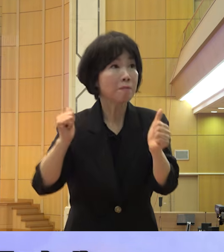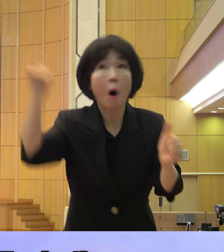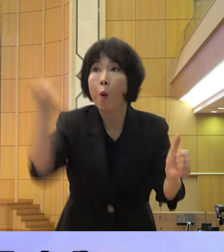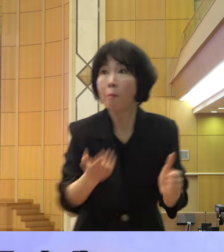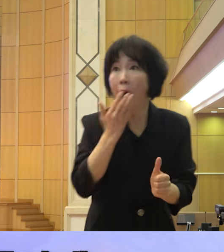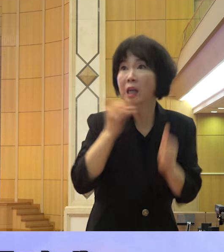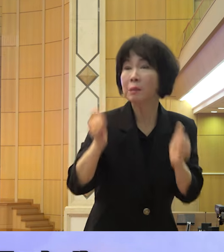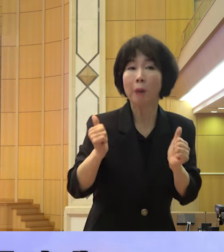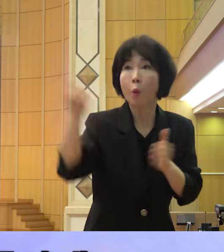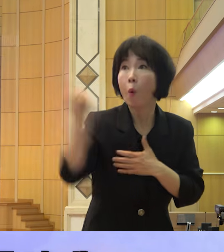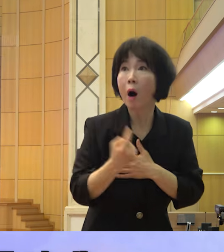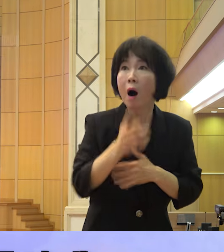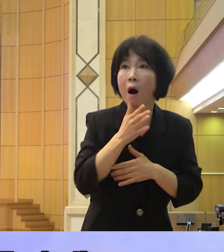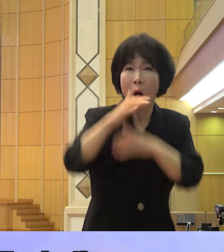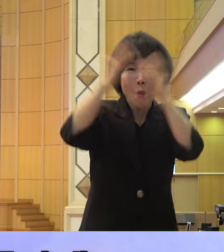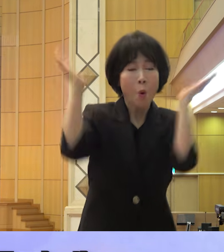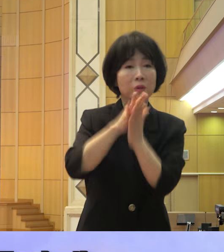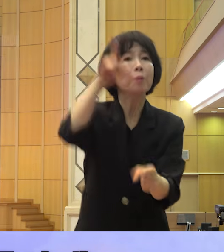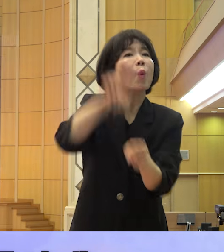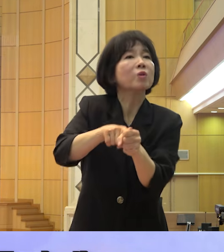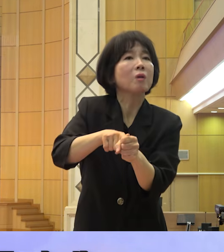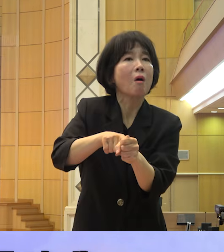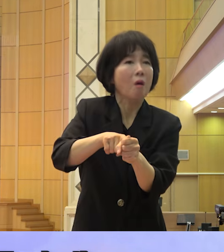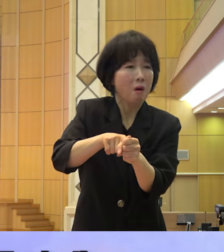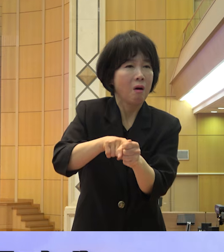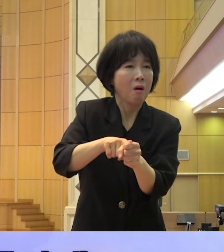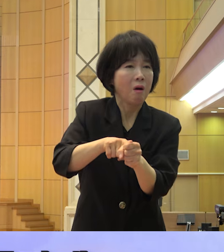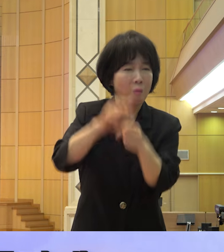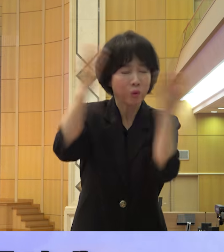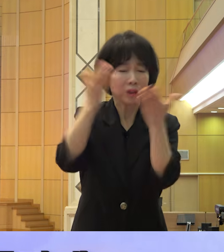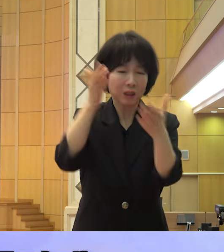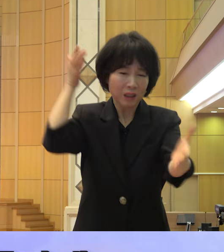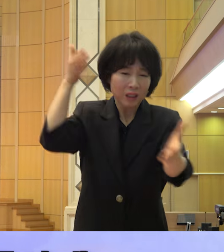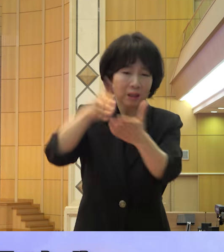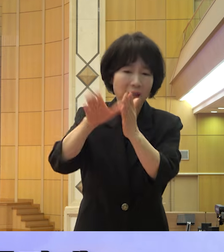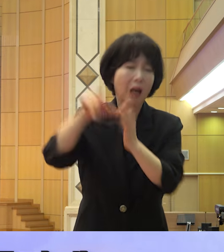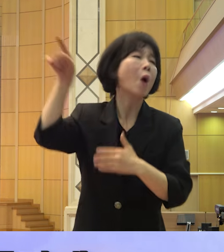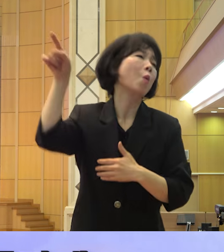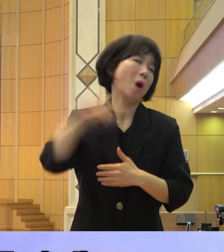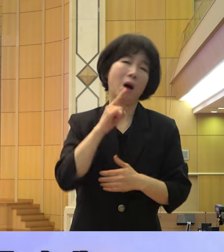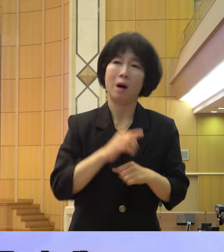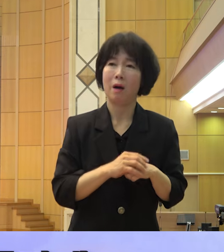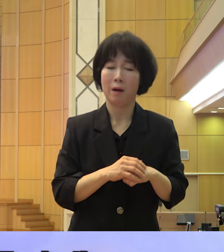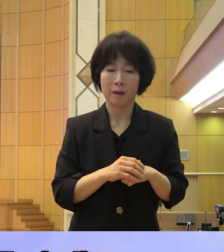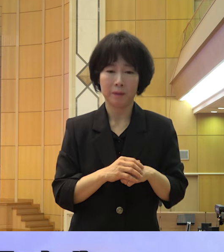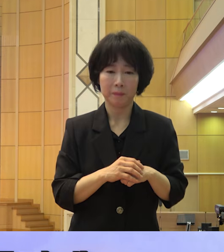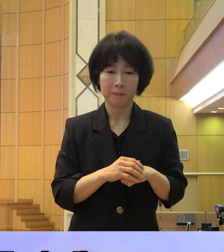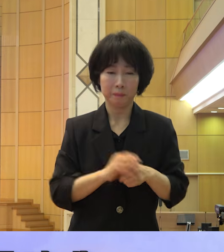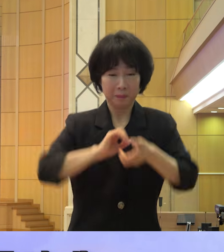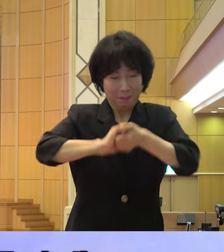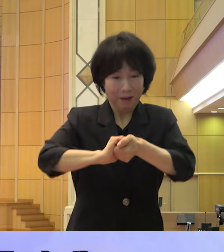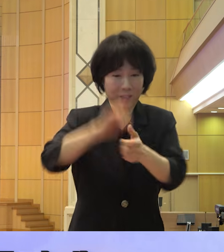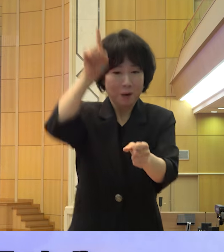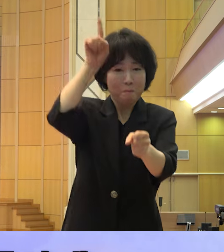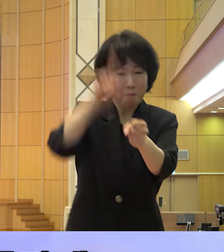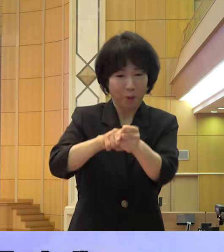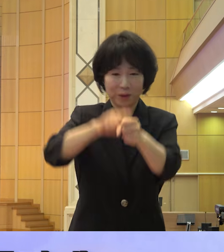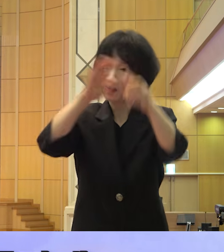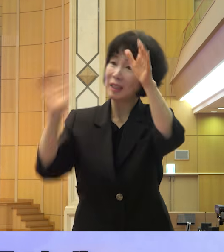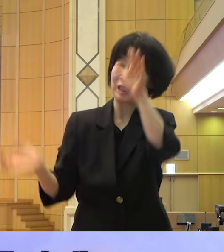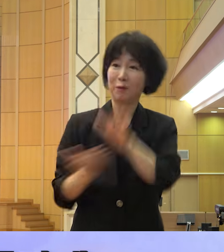모든 목적과 모든 일에 이를 때가 있음이니라 하였으며, 반드시 목적을 이루어야